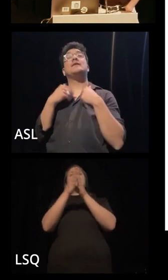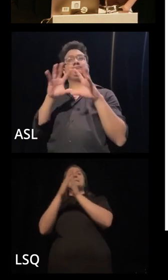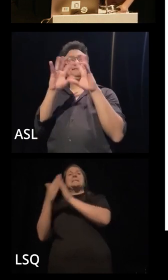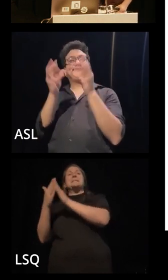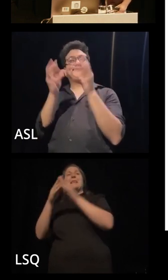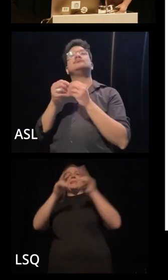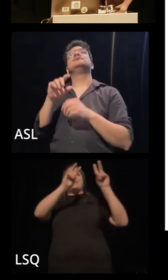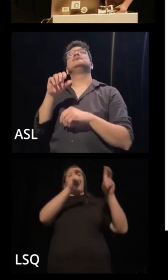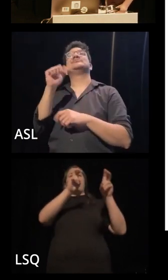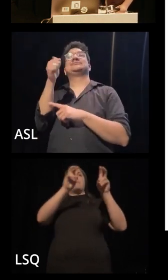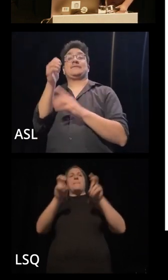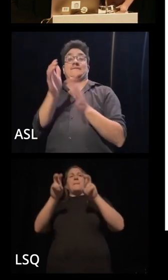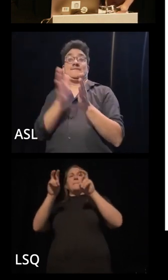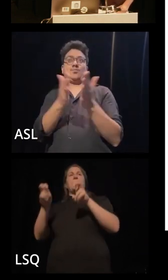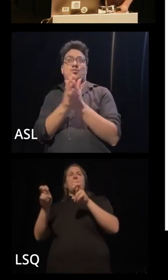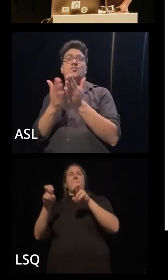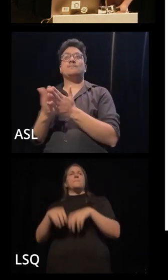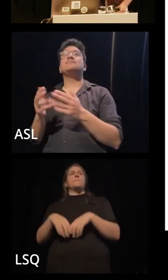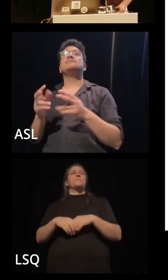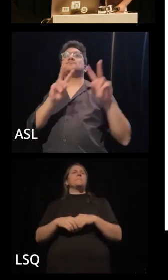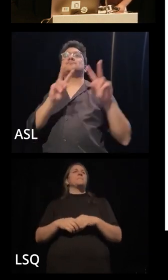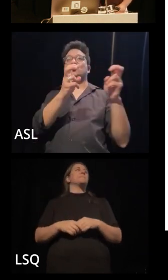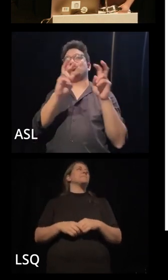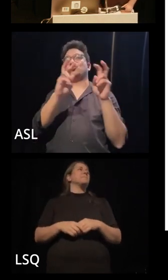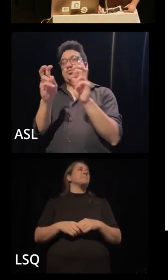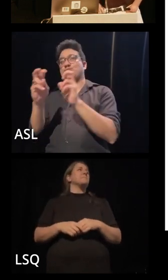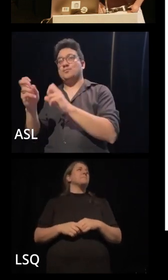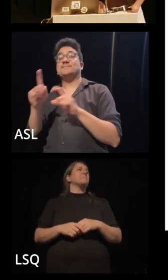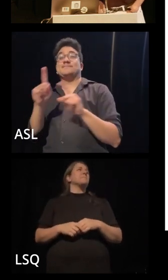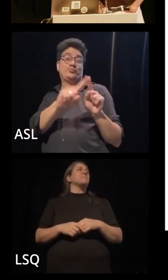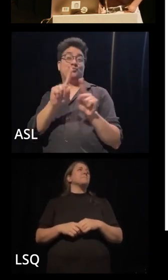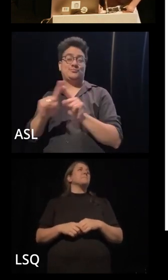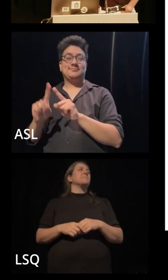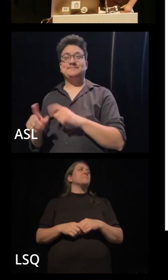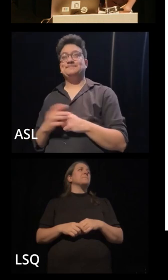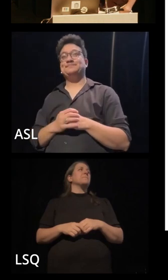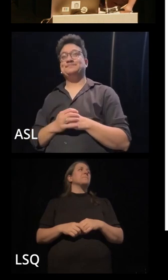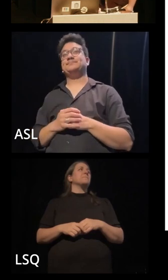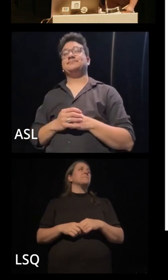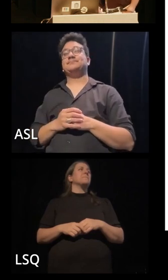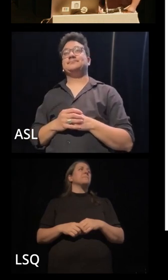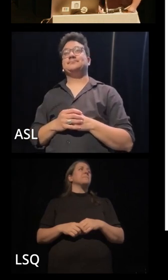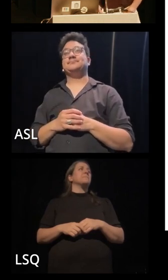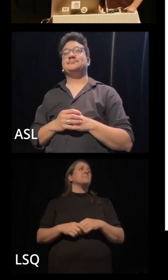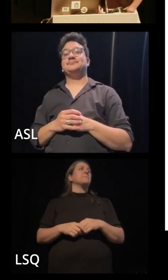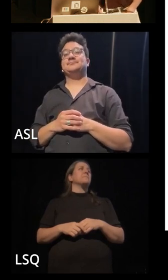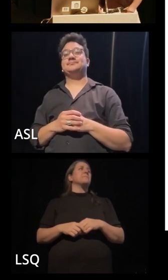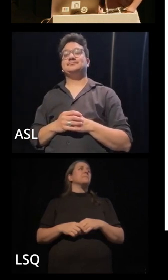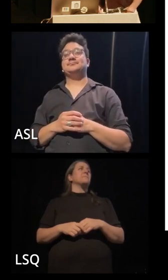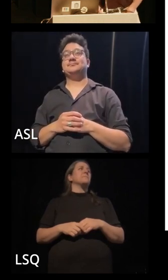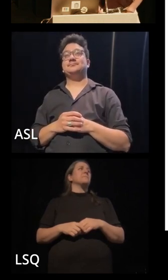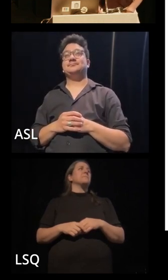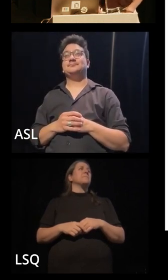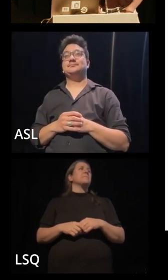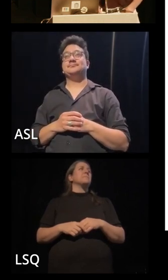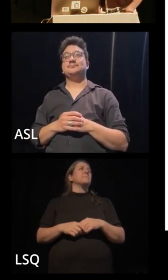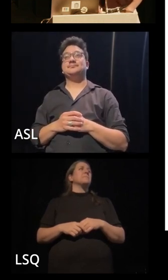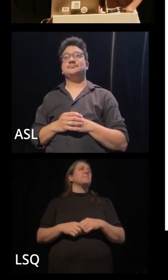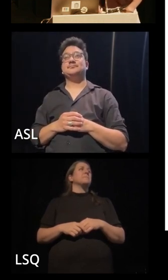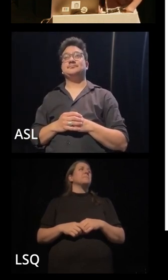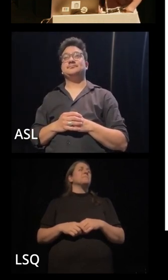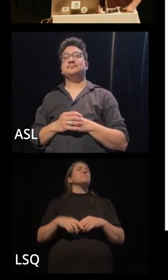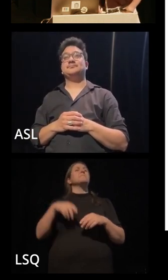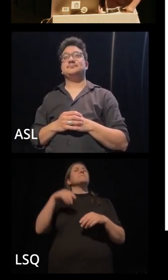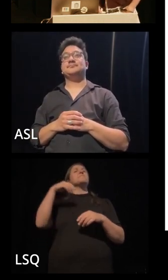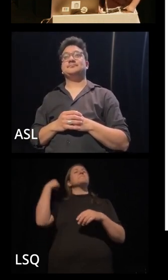Maria José Noaim Maura de rapprocher les questions qui ont été les plus pertinentes durant